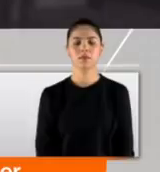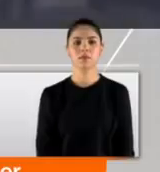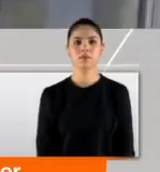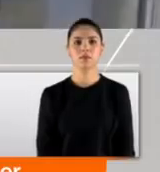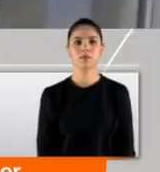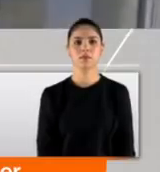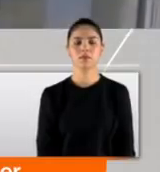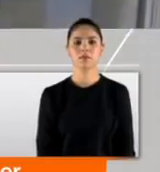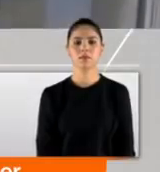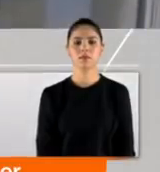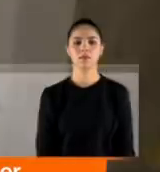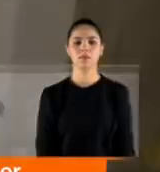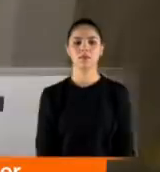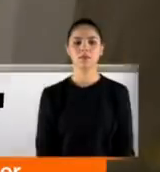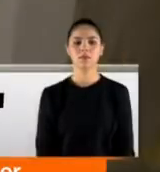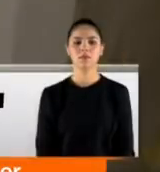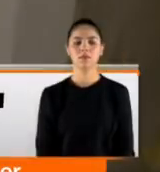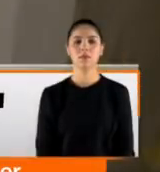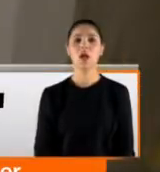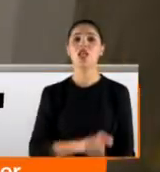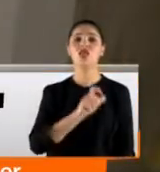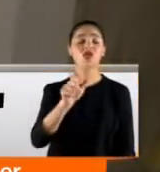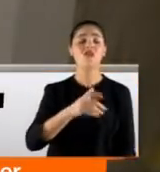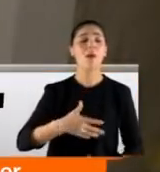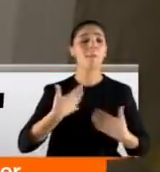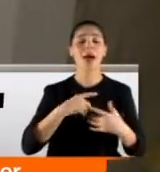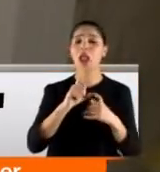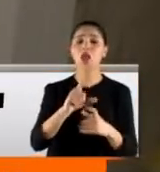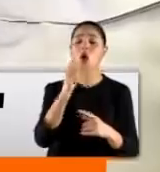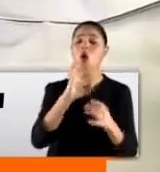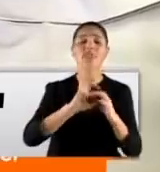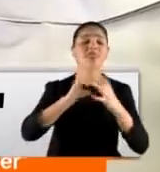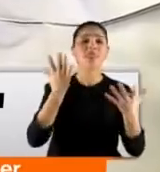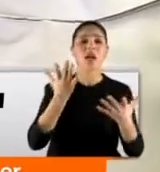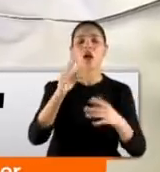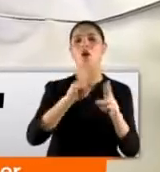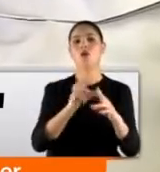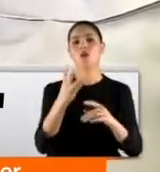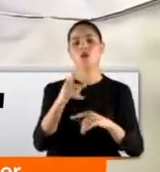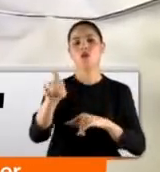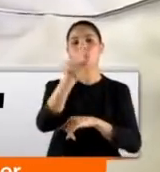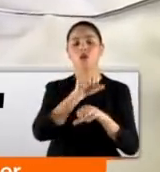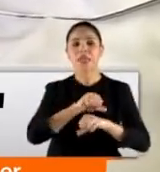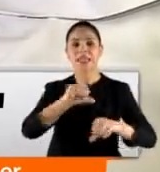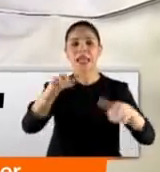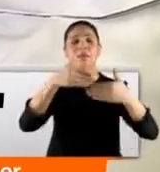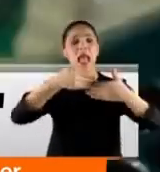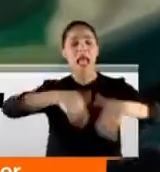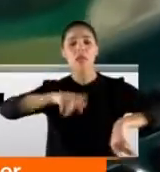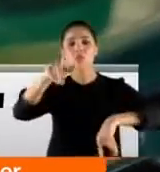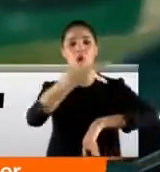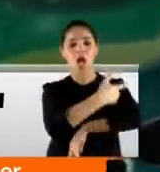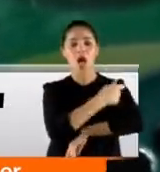for one to two days. Yanıta en çok merak edilen sorulardan biri de koronavirüsün yayılmasını engelleyecek olan